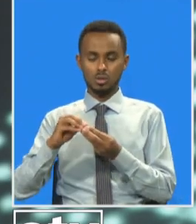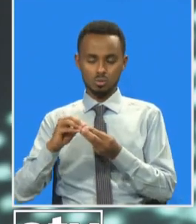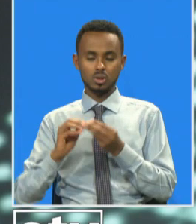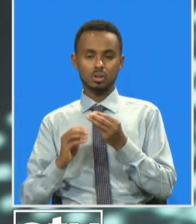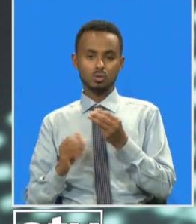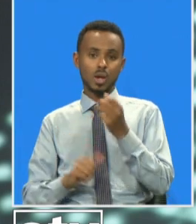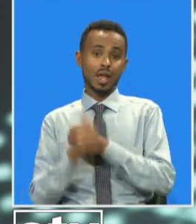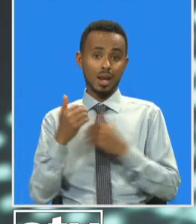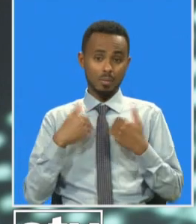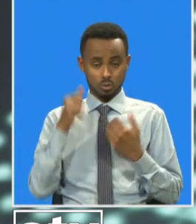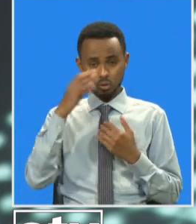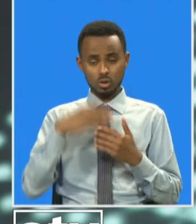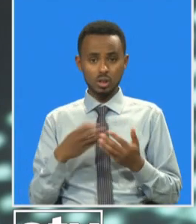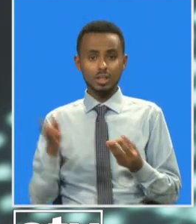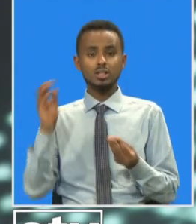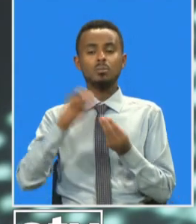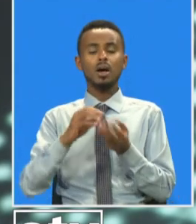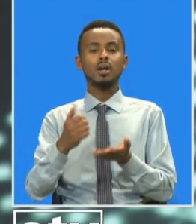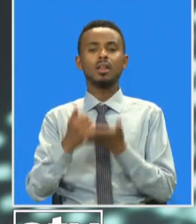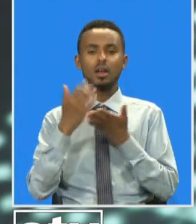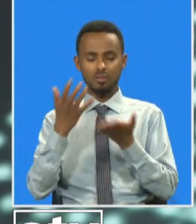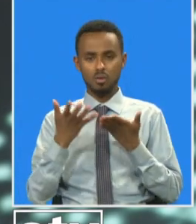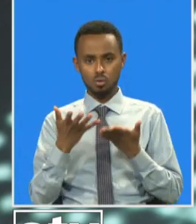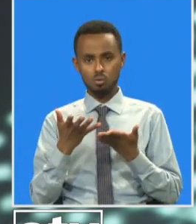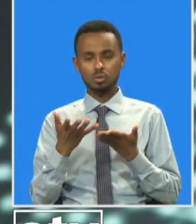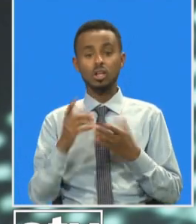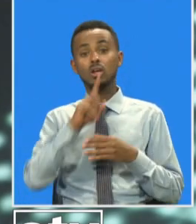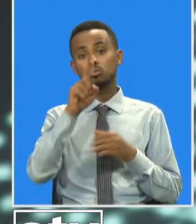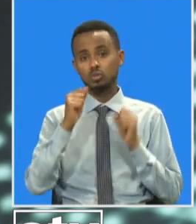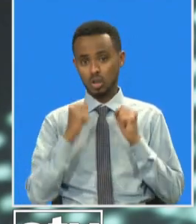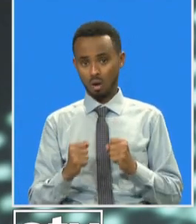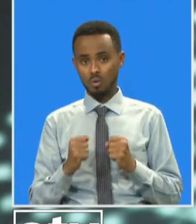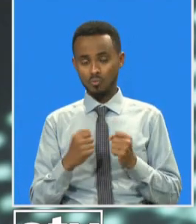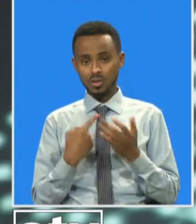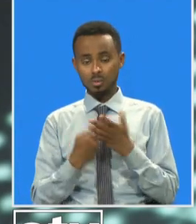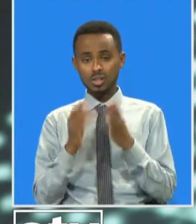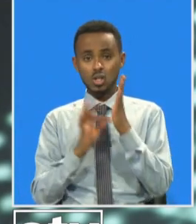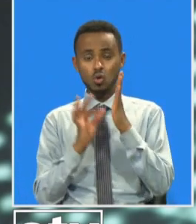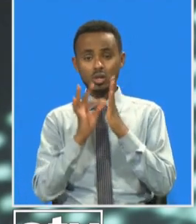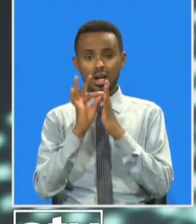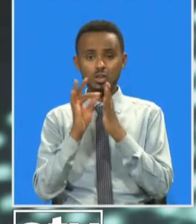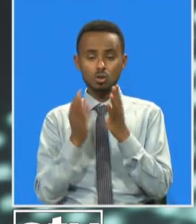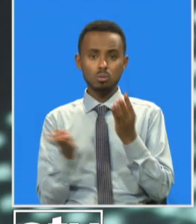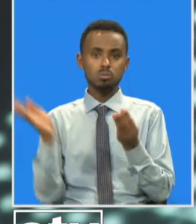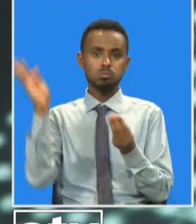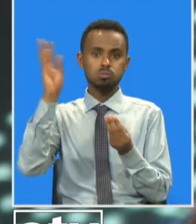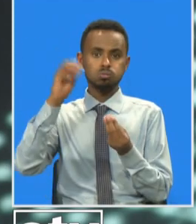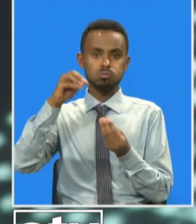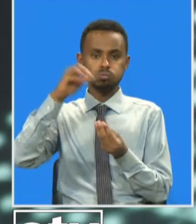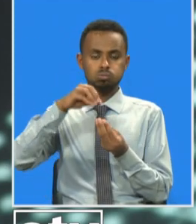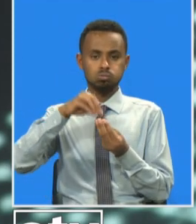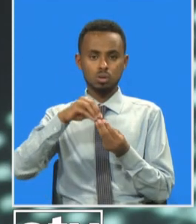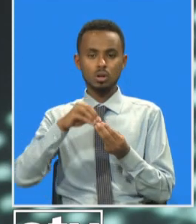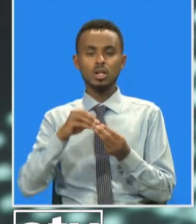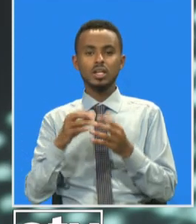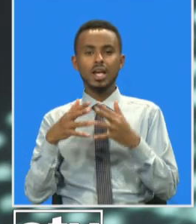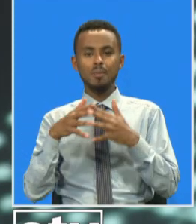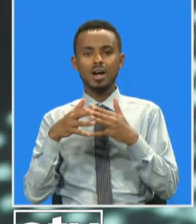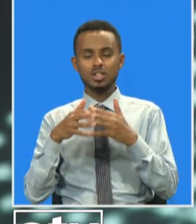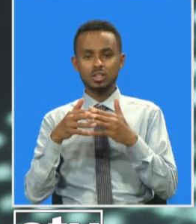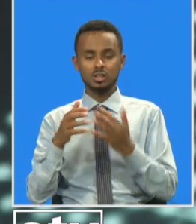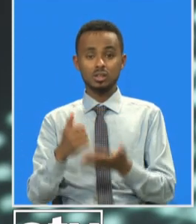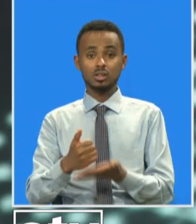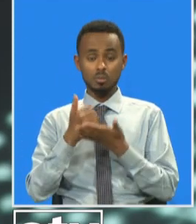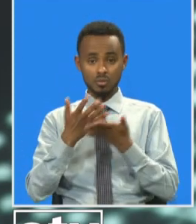እንደሱ ያላቸው ብዙ ጊዜ ድጋፍ ሊጠይቁ ይችላሉ ለዚህ ቁጥራቸው በዛ ቁጥር የማሽን ገዛ